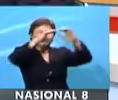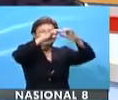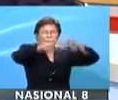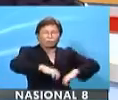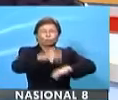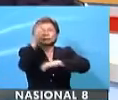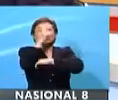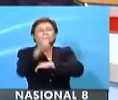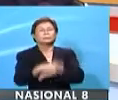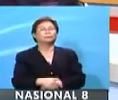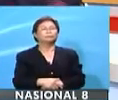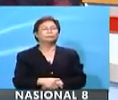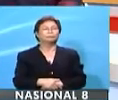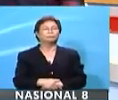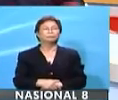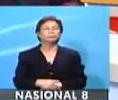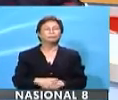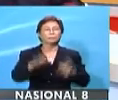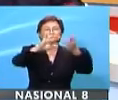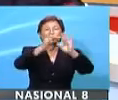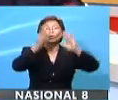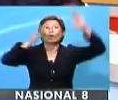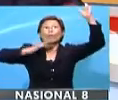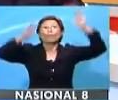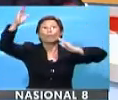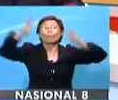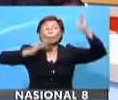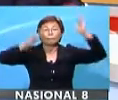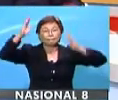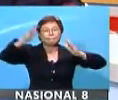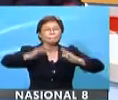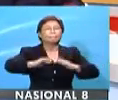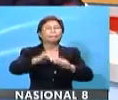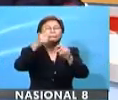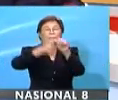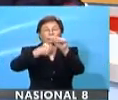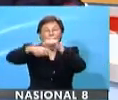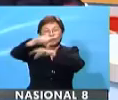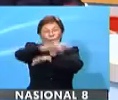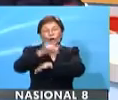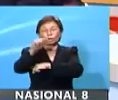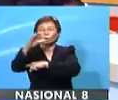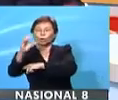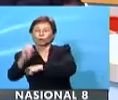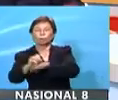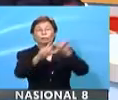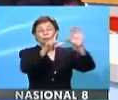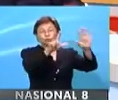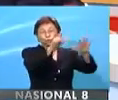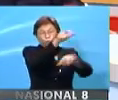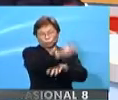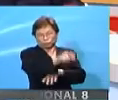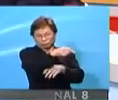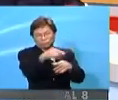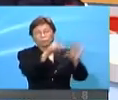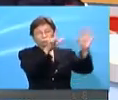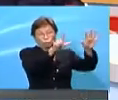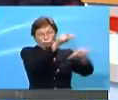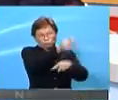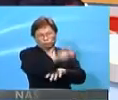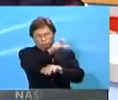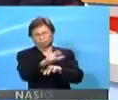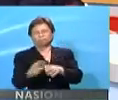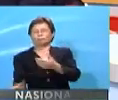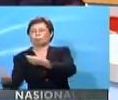kerajaan. Artikel yang dikeluarkan portal MalaysiaDailyOpinion.com turut mendakwa 7 individu lain terbabit dalam komplot yang